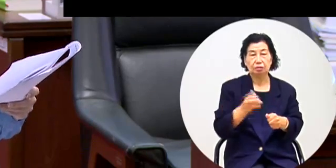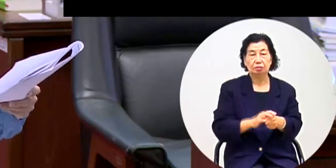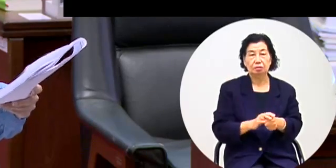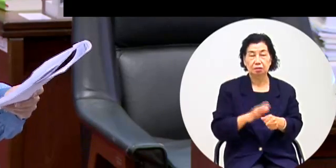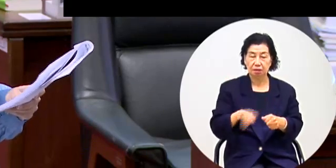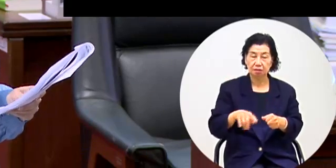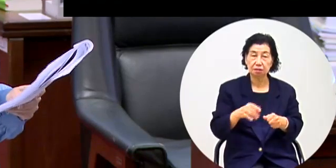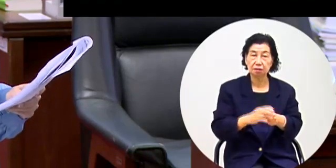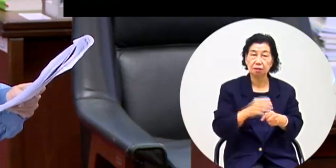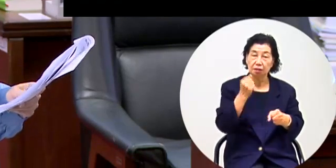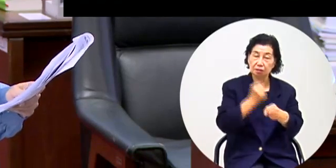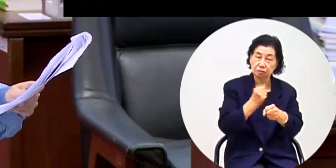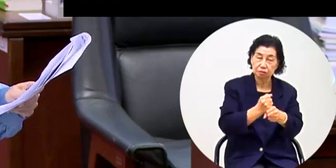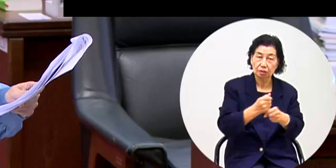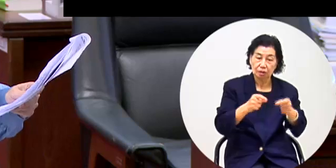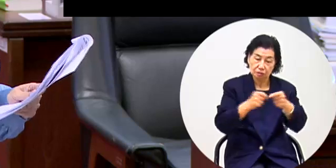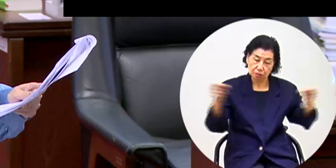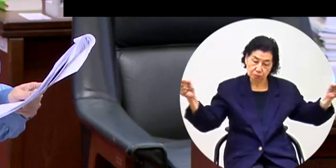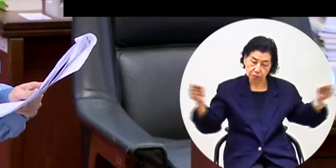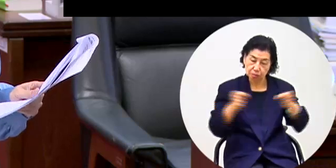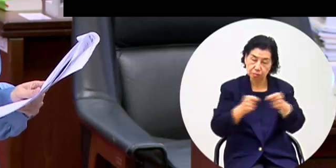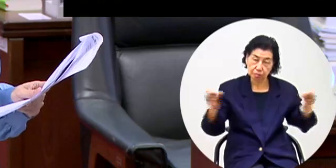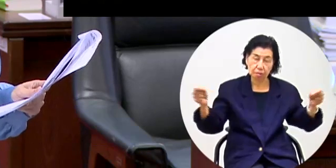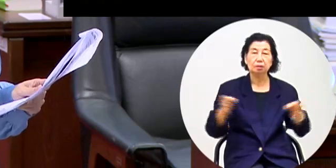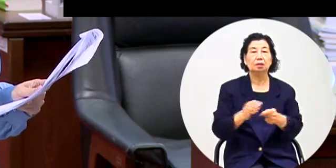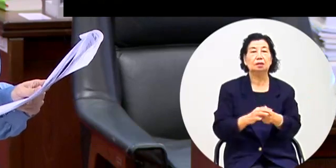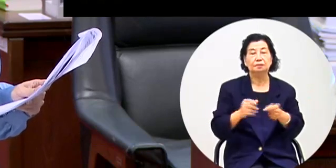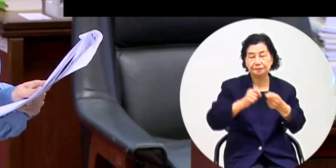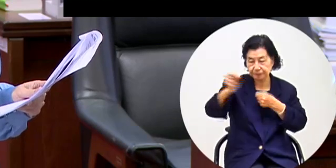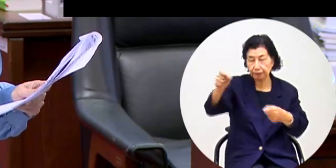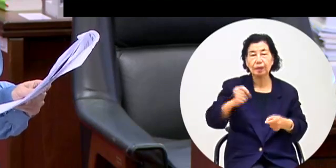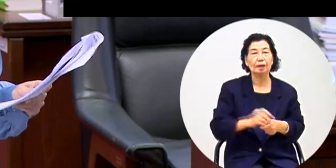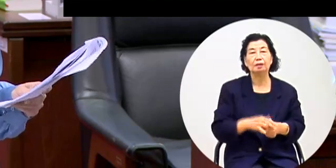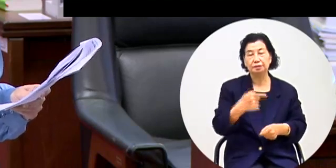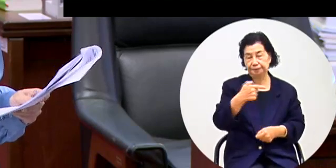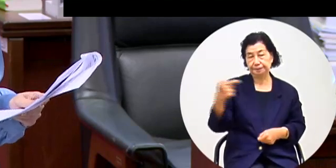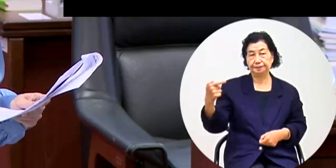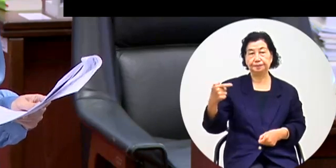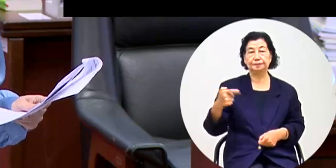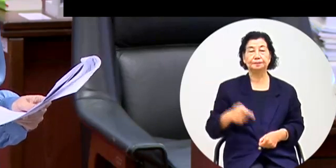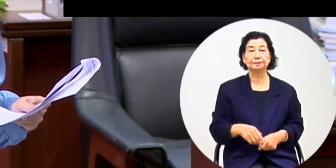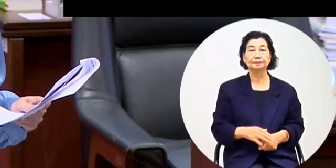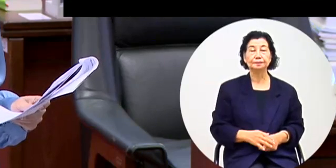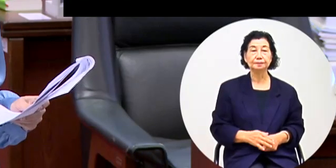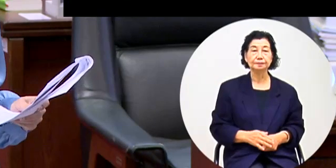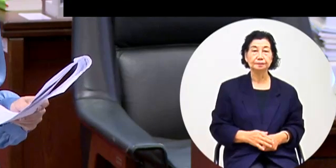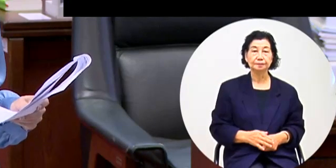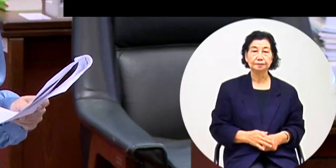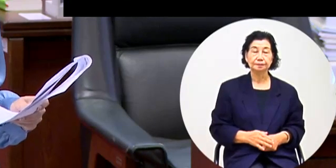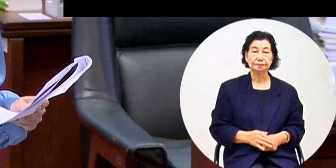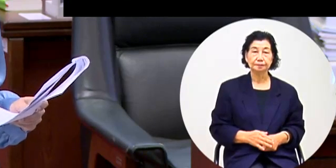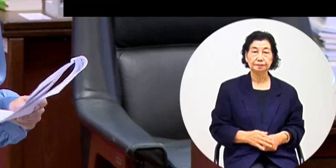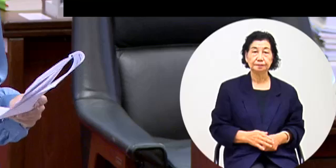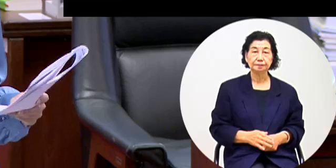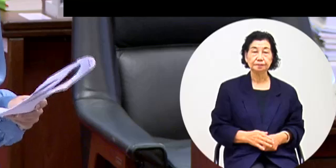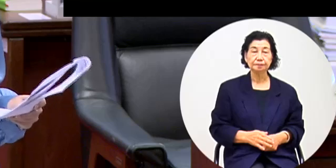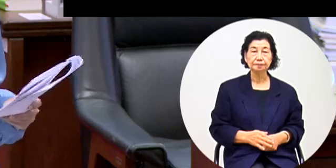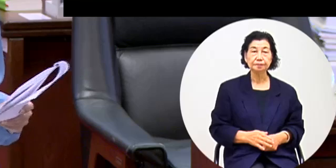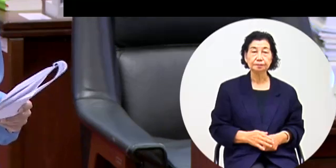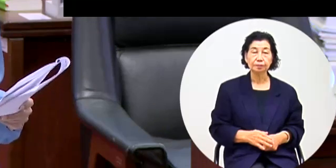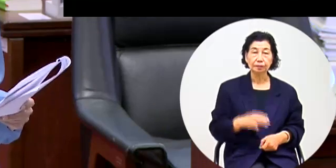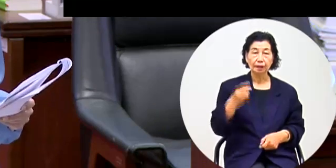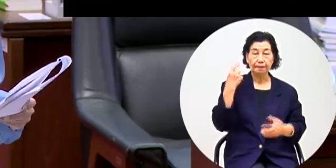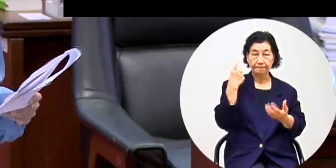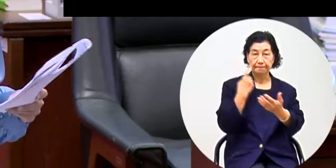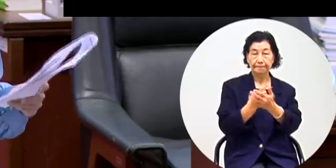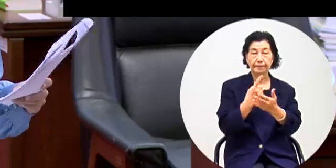久了，我们真的有需要再这样一直做吗？就是我觉得就是说，在谈这个每一次谈到焚化炉在带上外县市